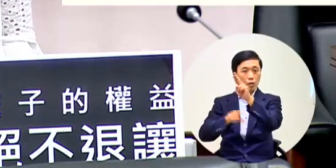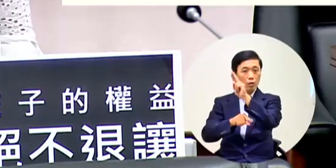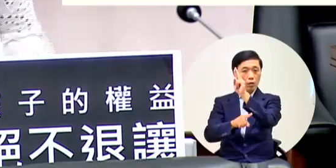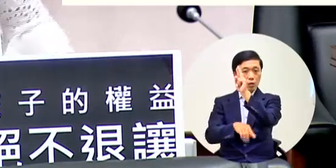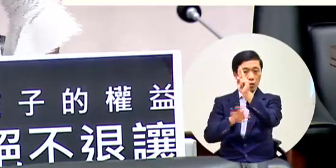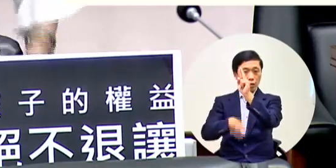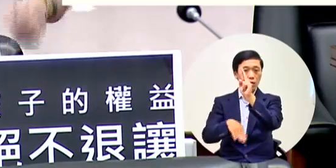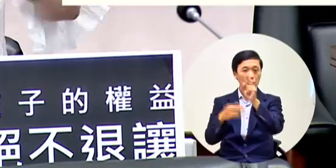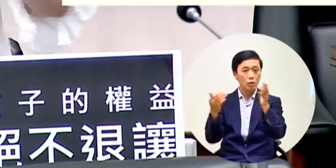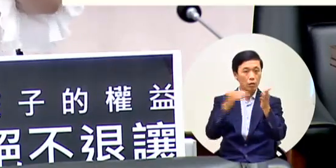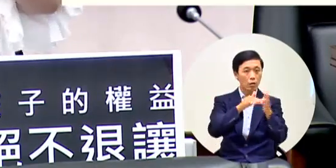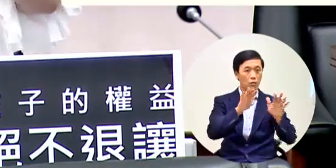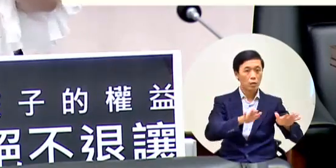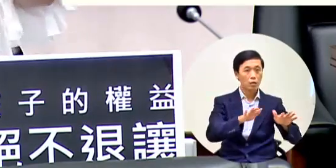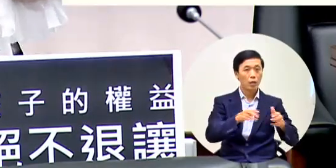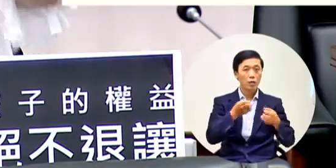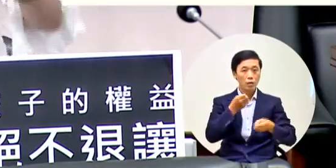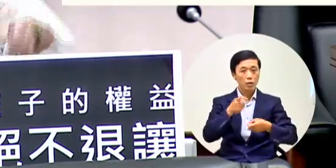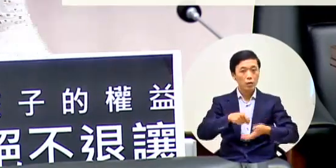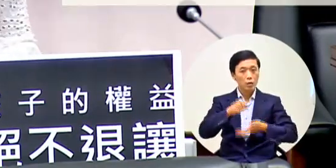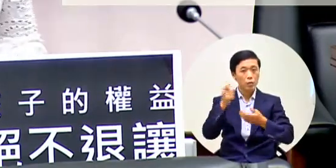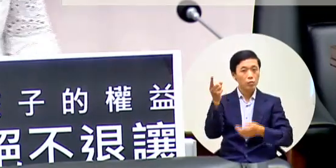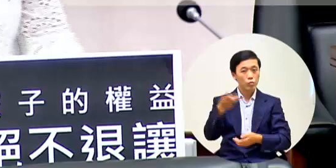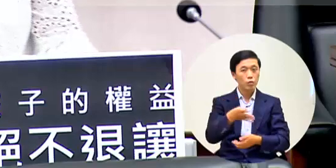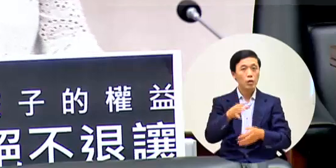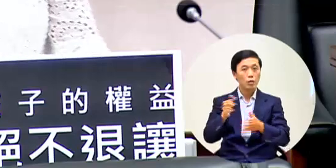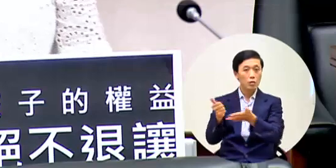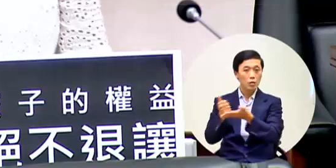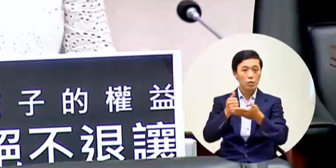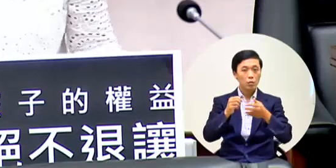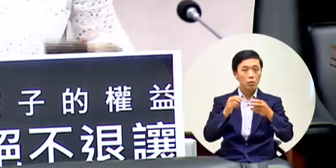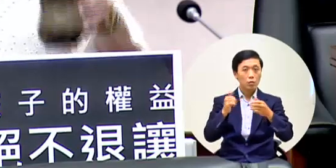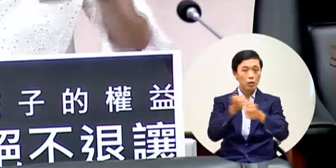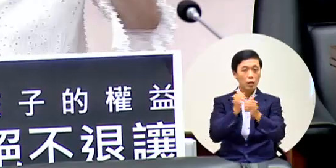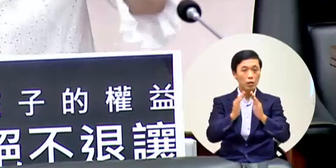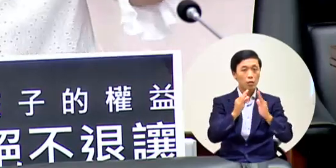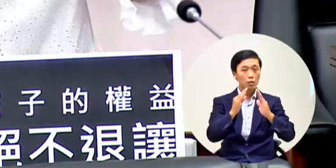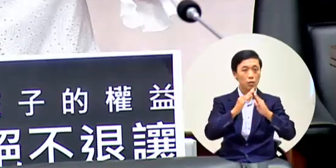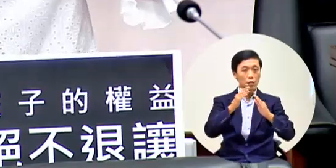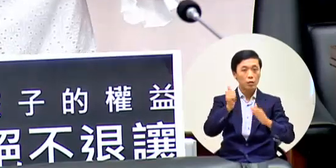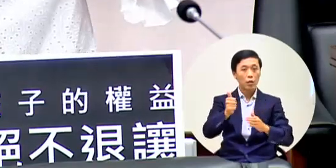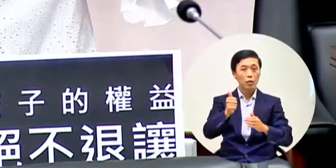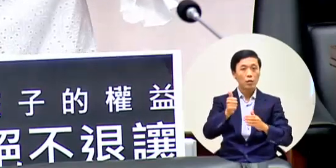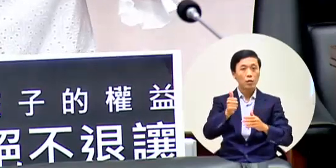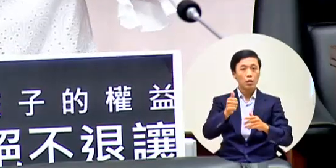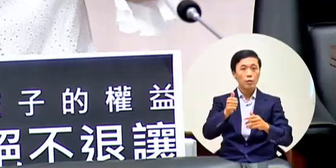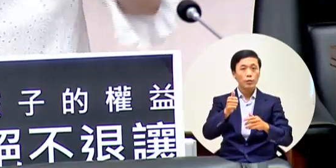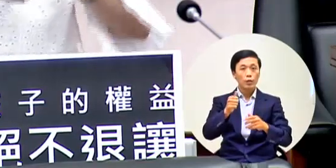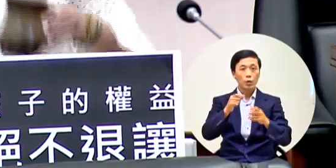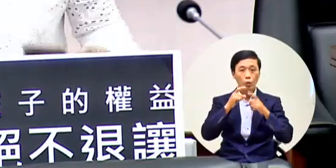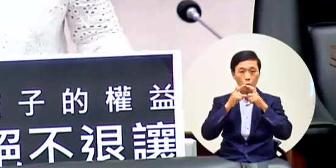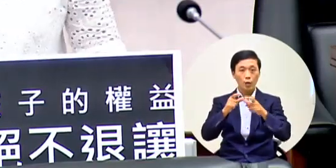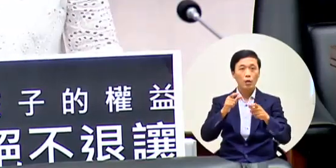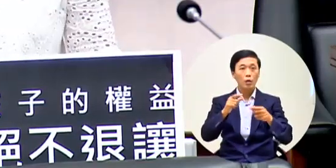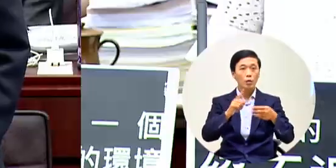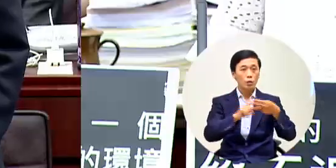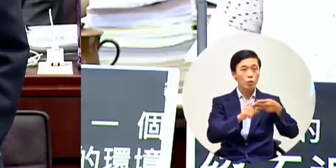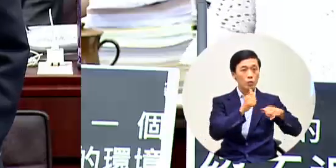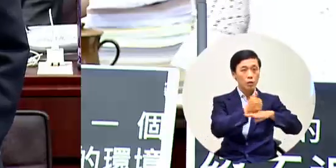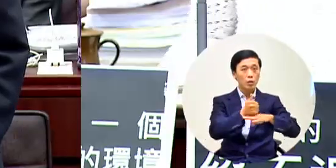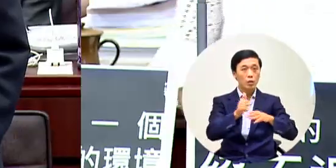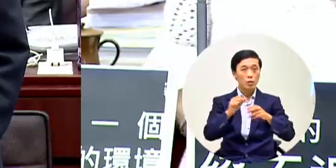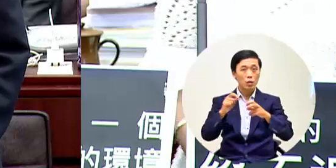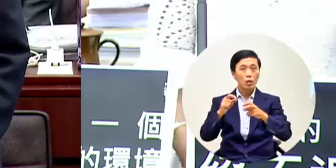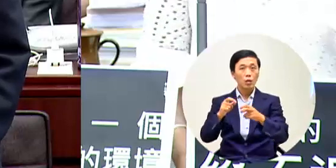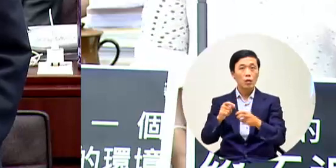来那个市长。 请杨代理市长答复。 好，谢谢主席，谢谢梅娟议员，您刚刚说